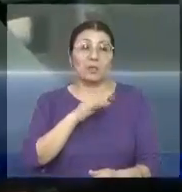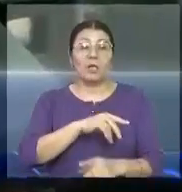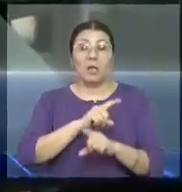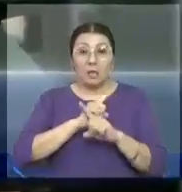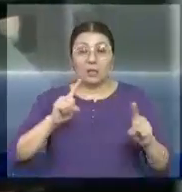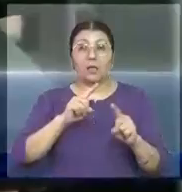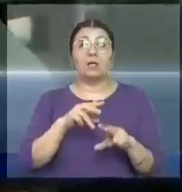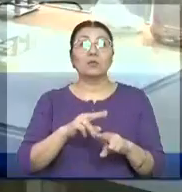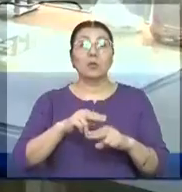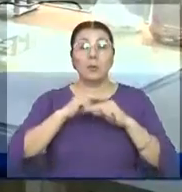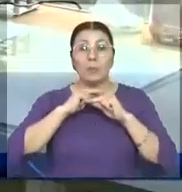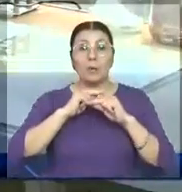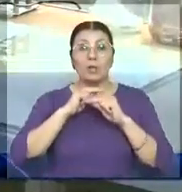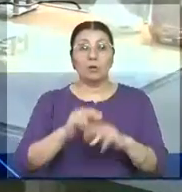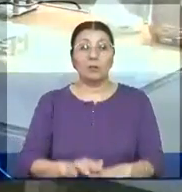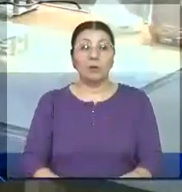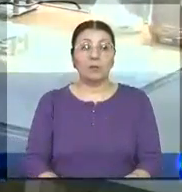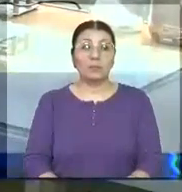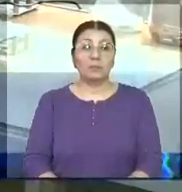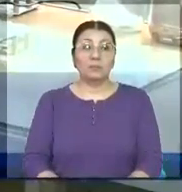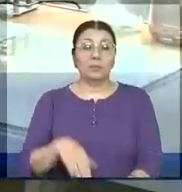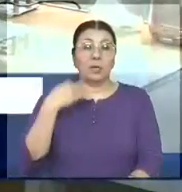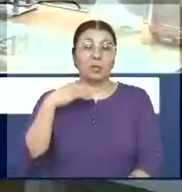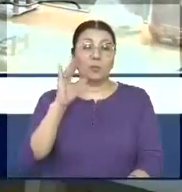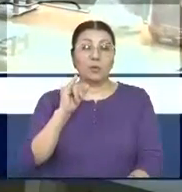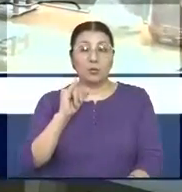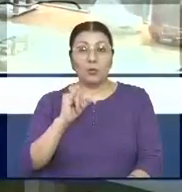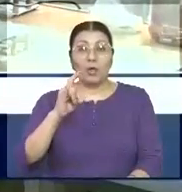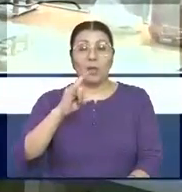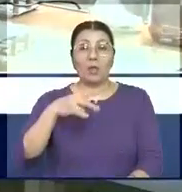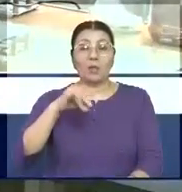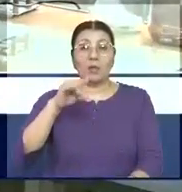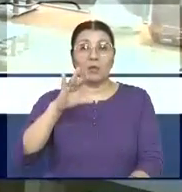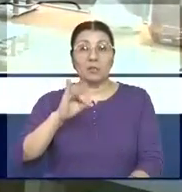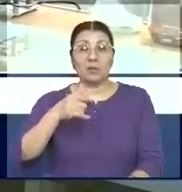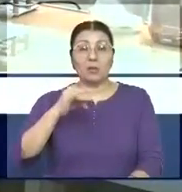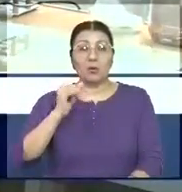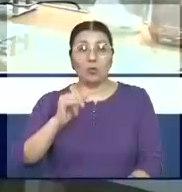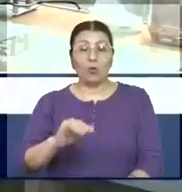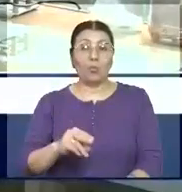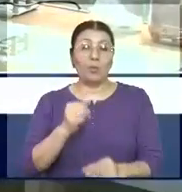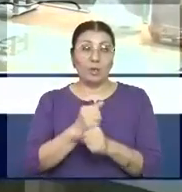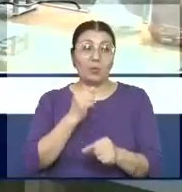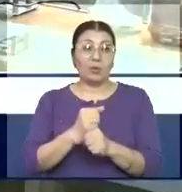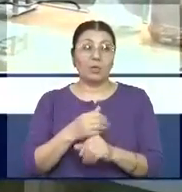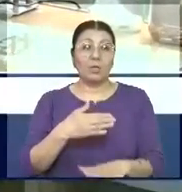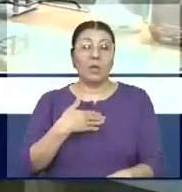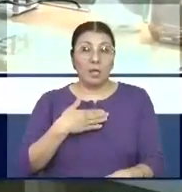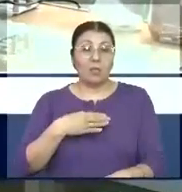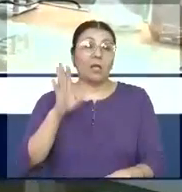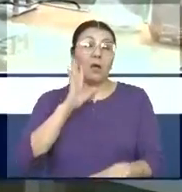контроле. Актобе Су Энерджи Групп работает в штатном режиме. На нашу работу паводки никак не